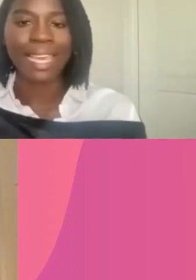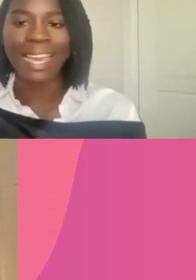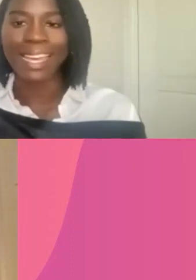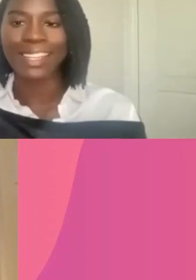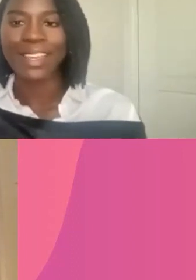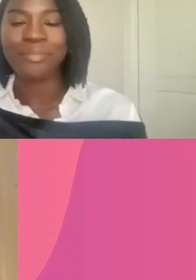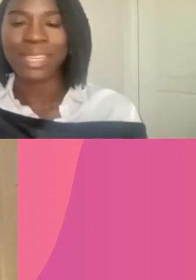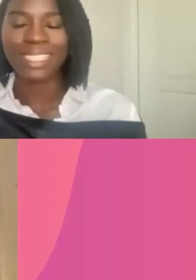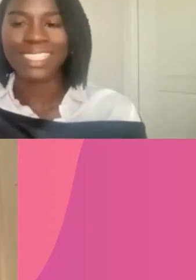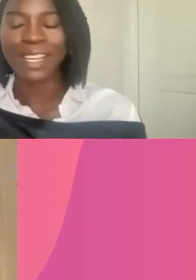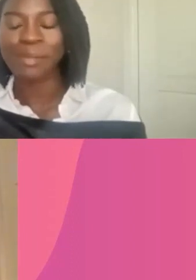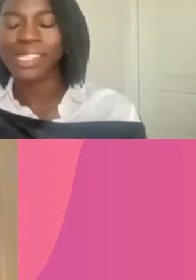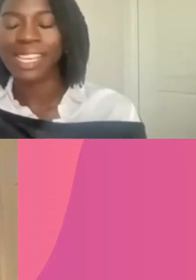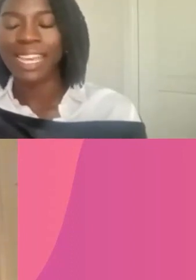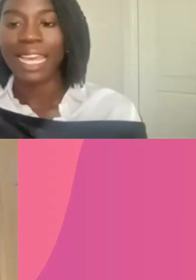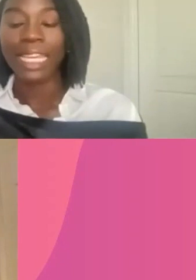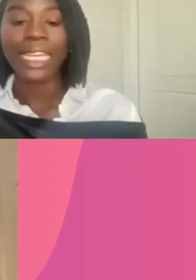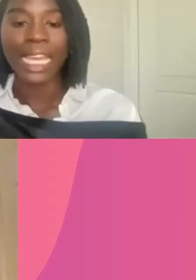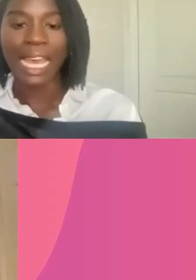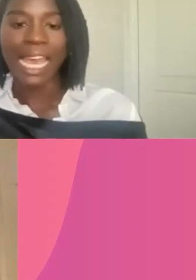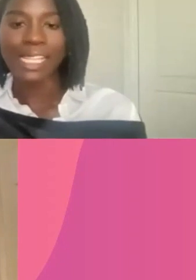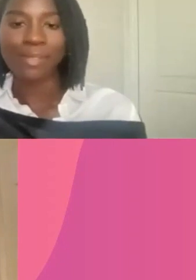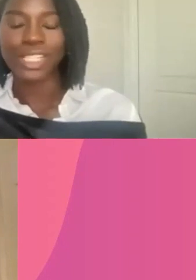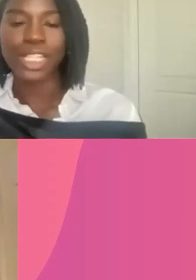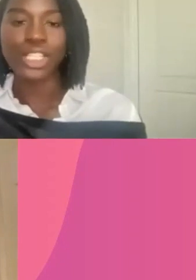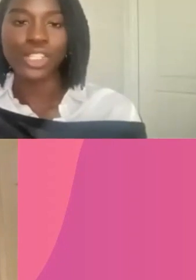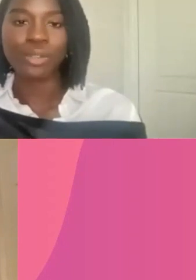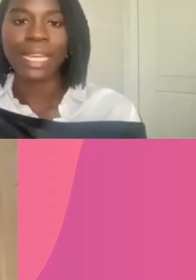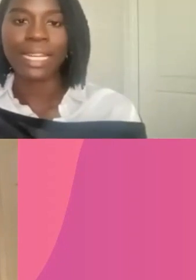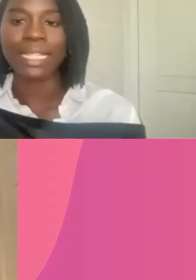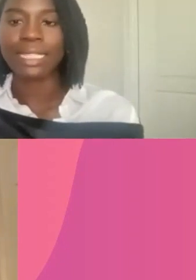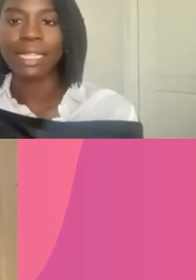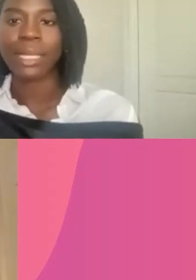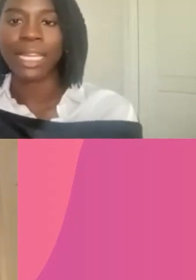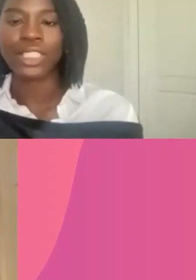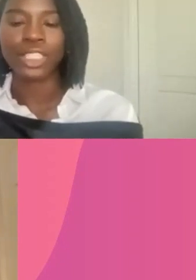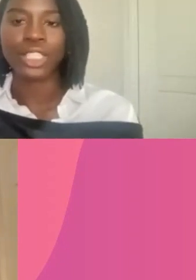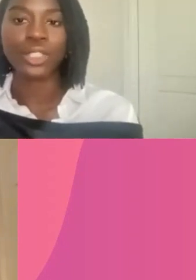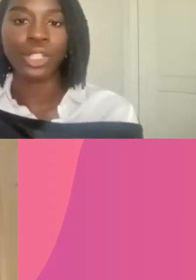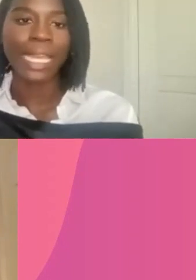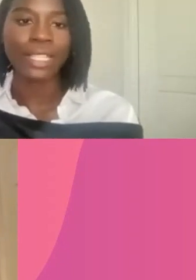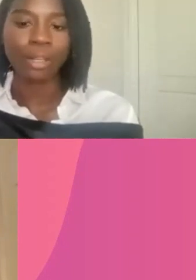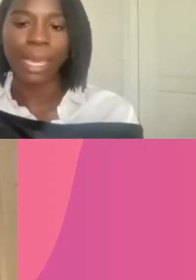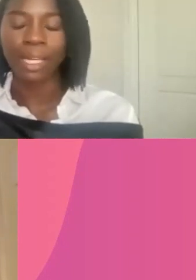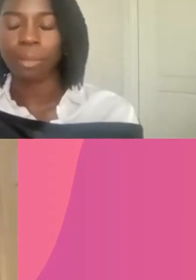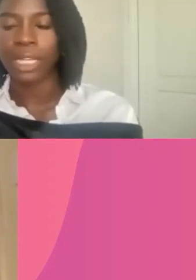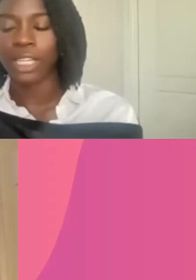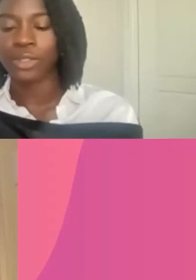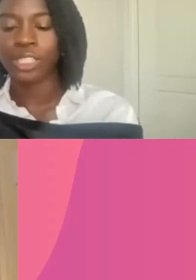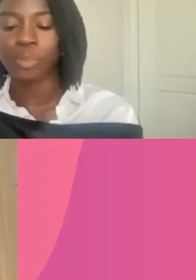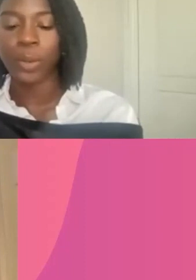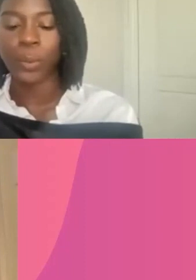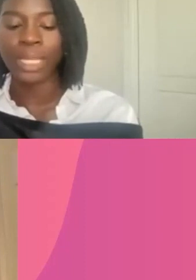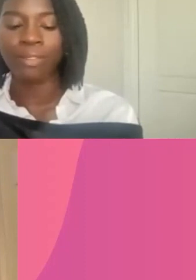Oui, c'est une bonne question et c'est une discussion qui a été tenue à maintes reprises. Il est clair que oui,